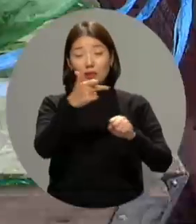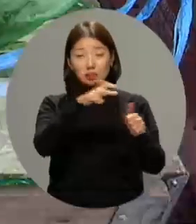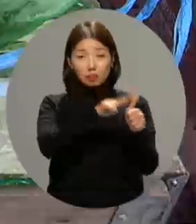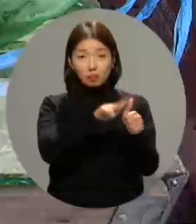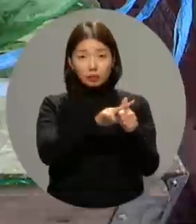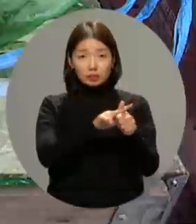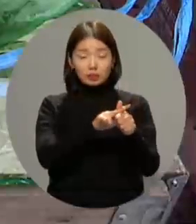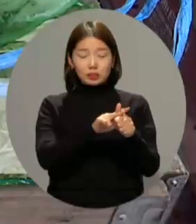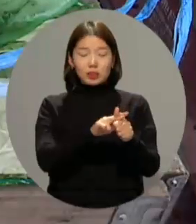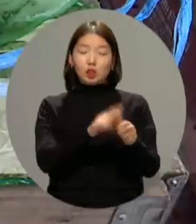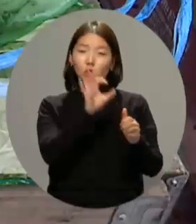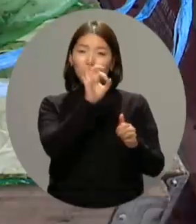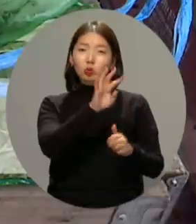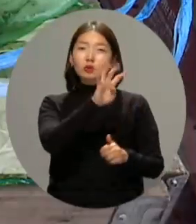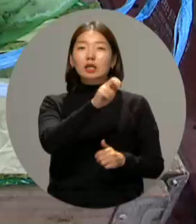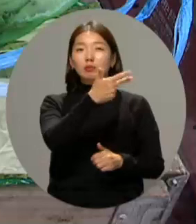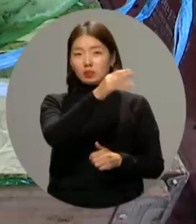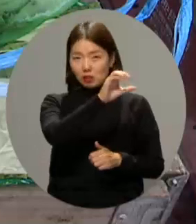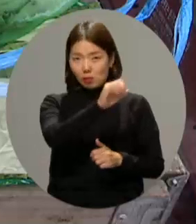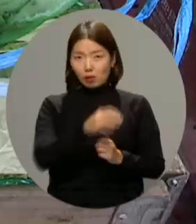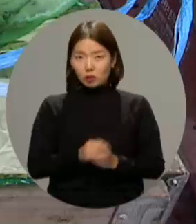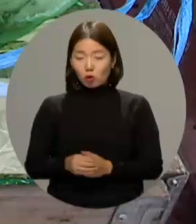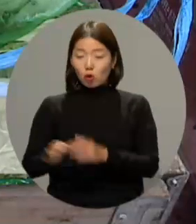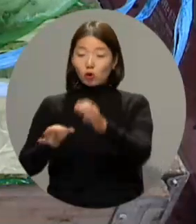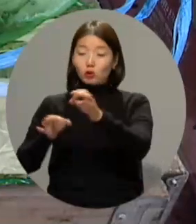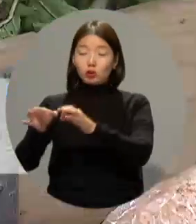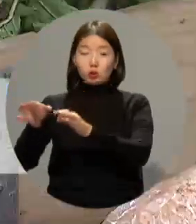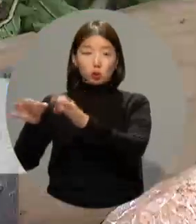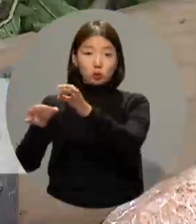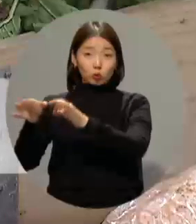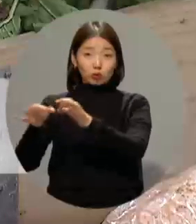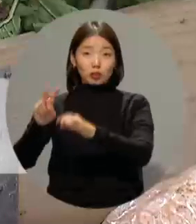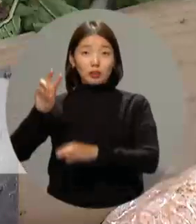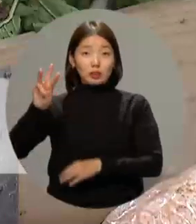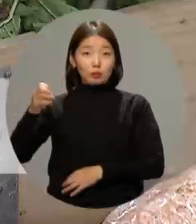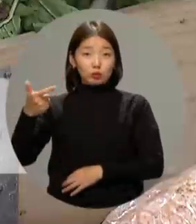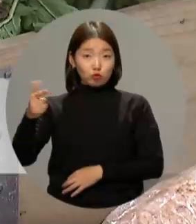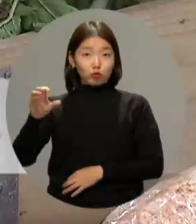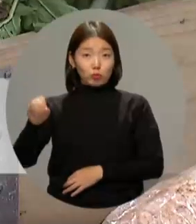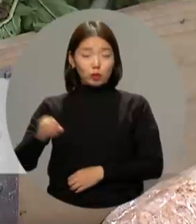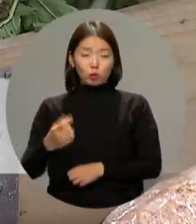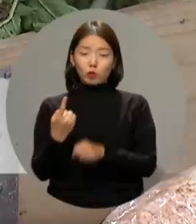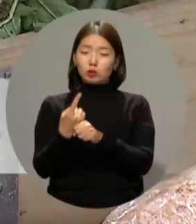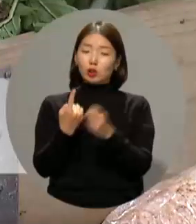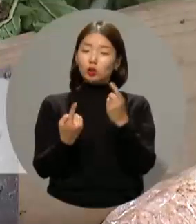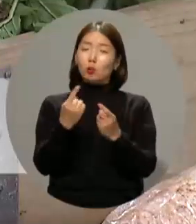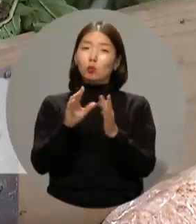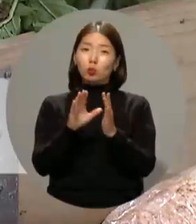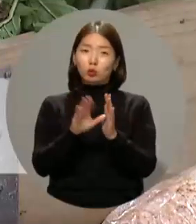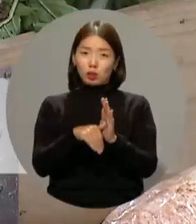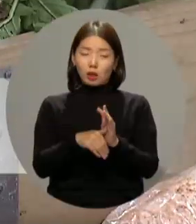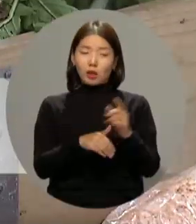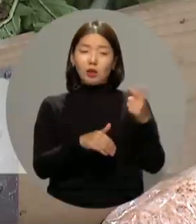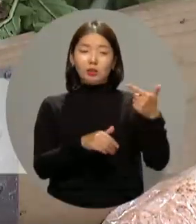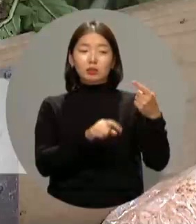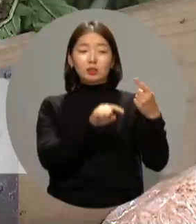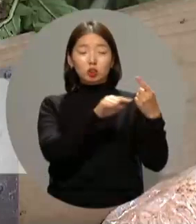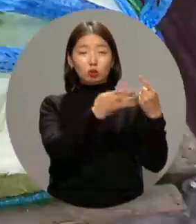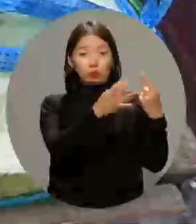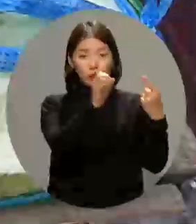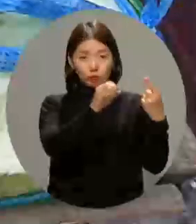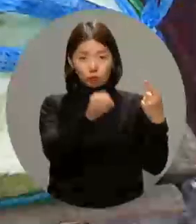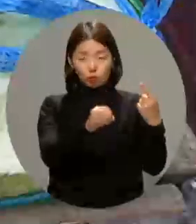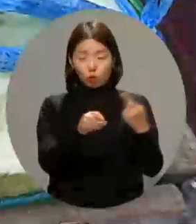기준 4인 김장 비용은 47만 원, 전통시장은 36만 원으로 1년 전보다 대형마트는